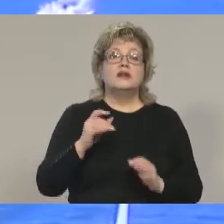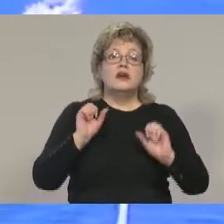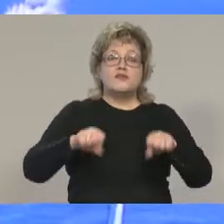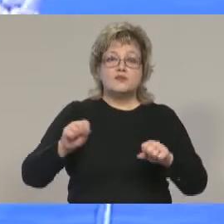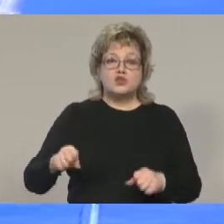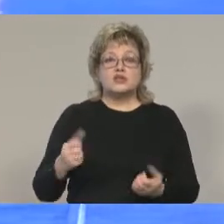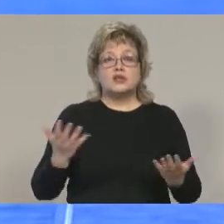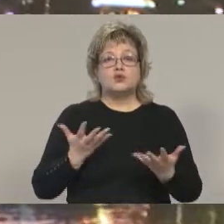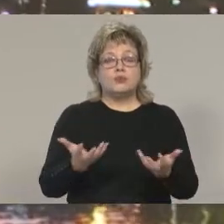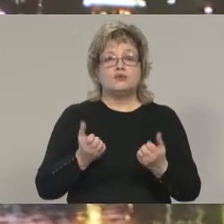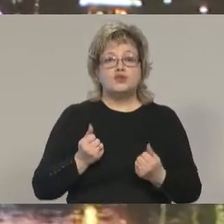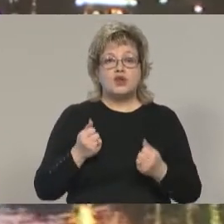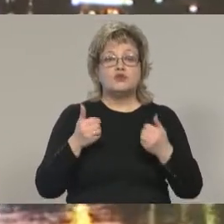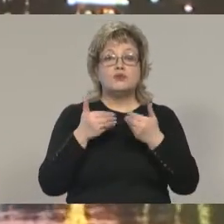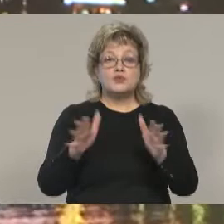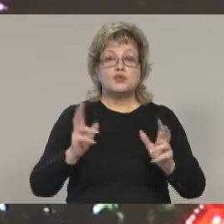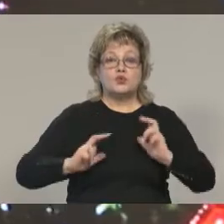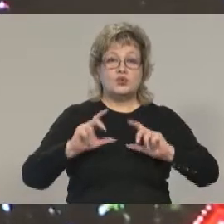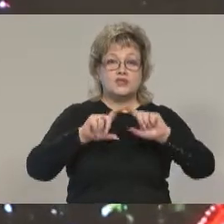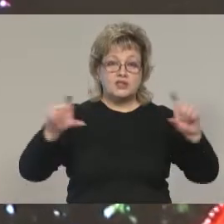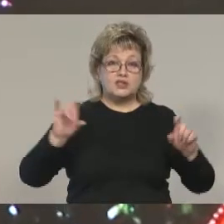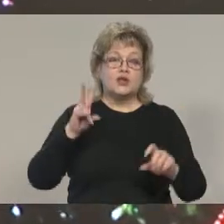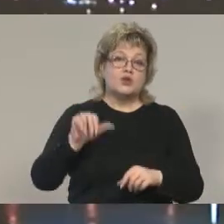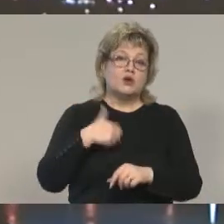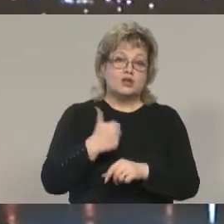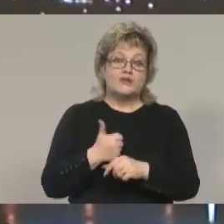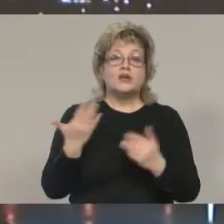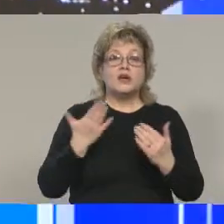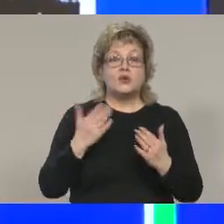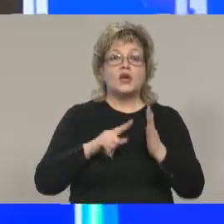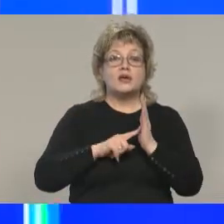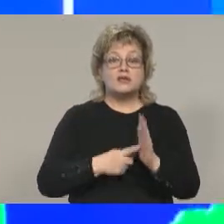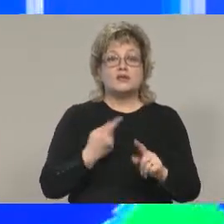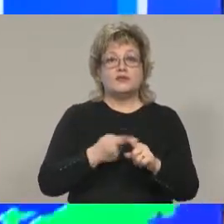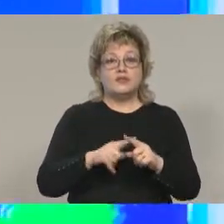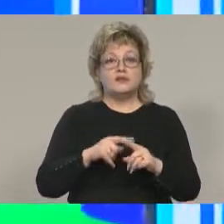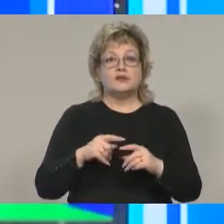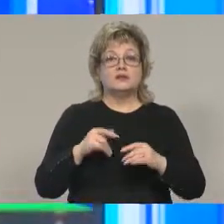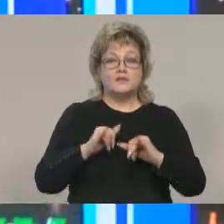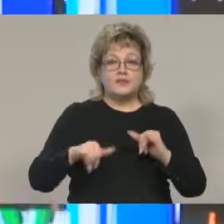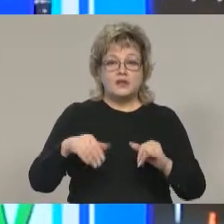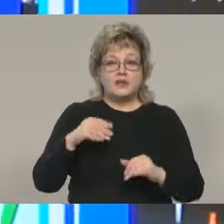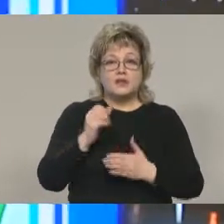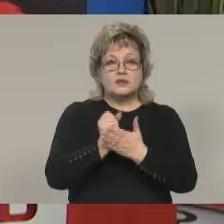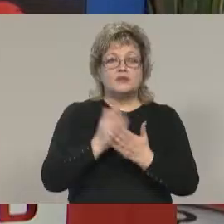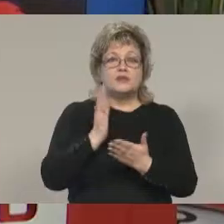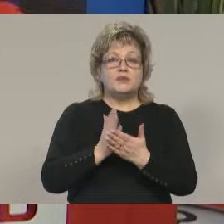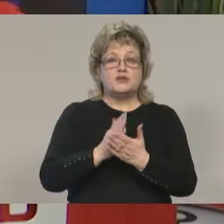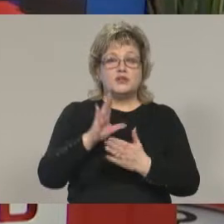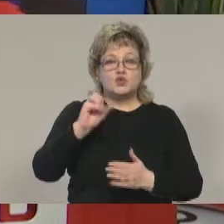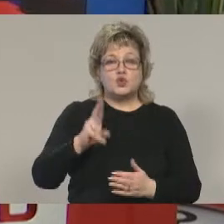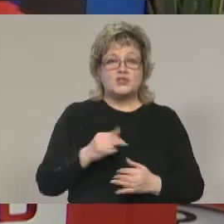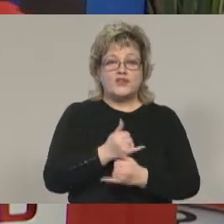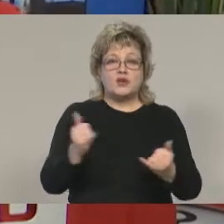которые получает выпускник университета. Но самое важное, какой акцент в этих стартапах идет на социальную сферу.